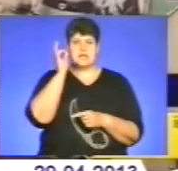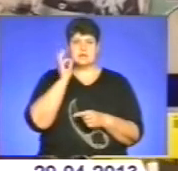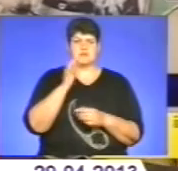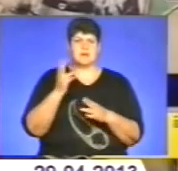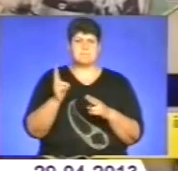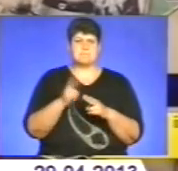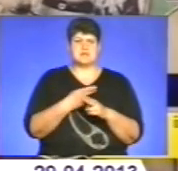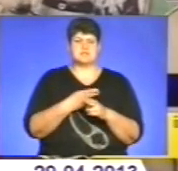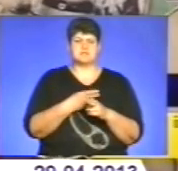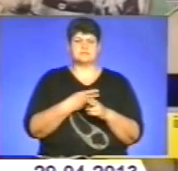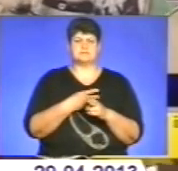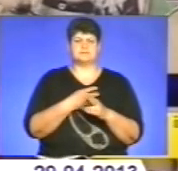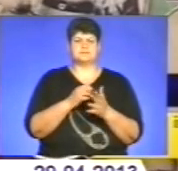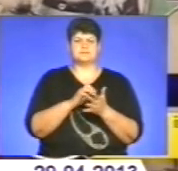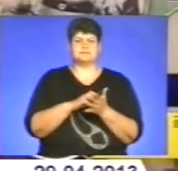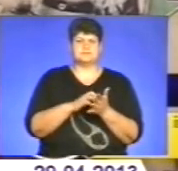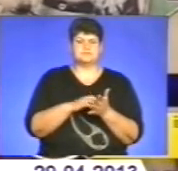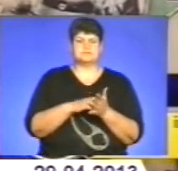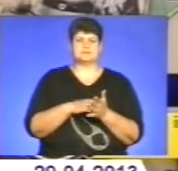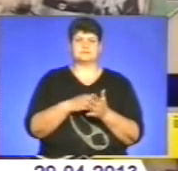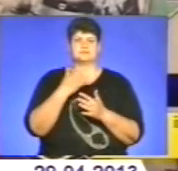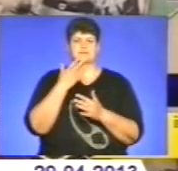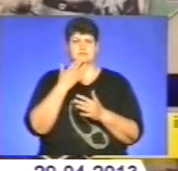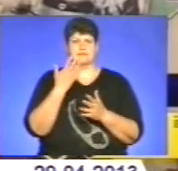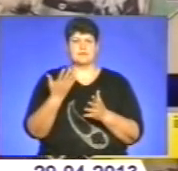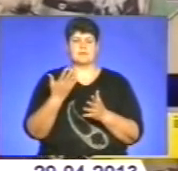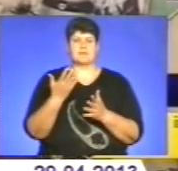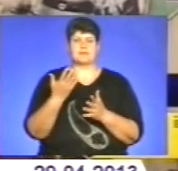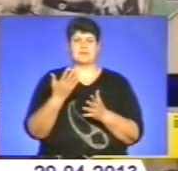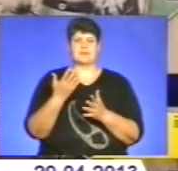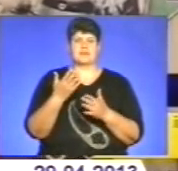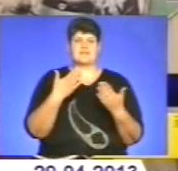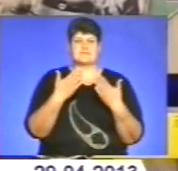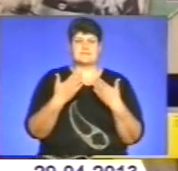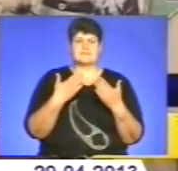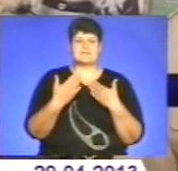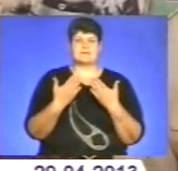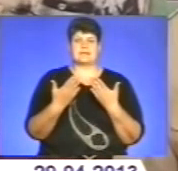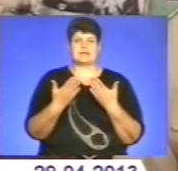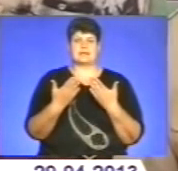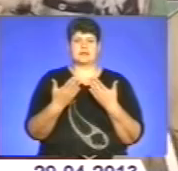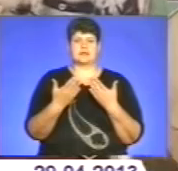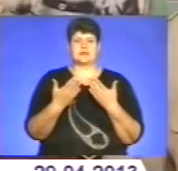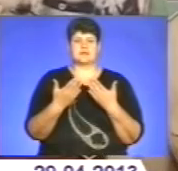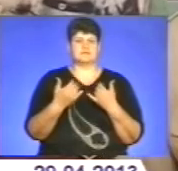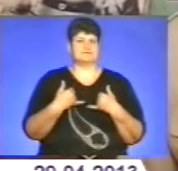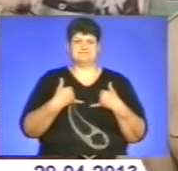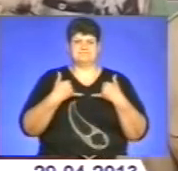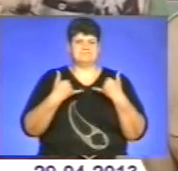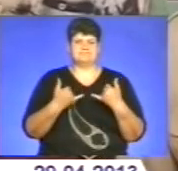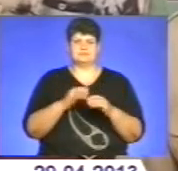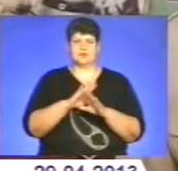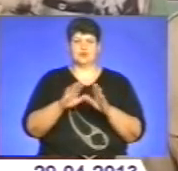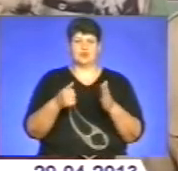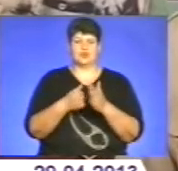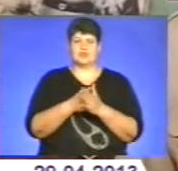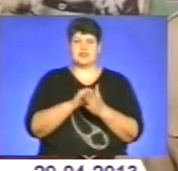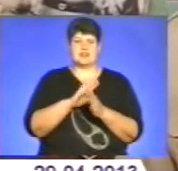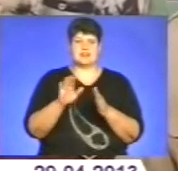розбору до націй, вони ставилися зневажливо до українців, наприклад,